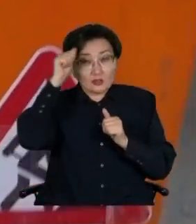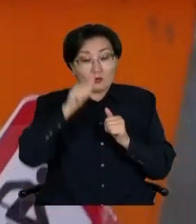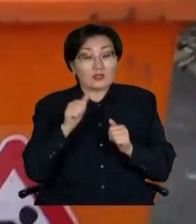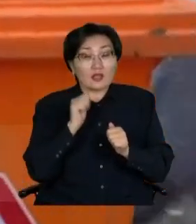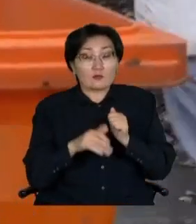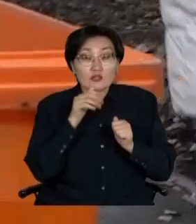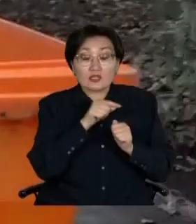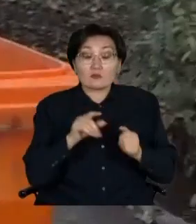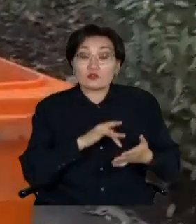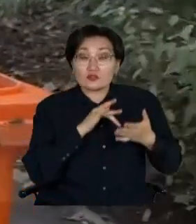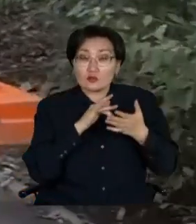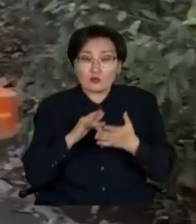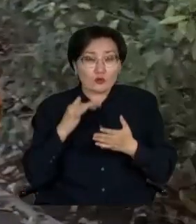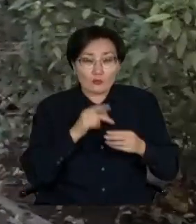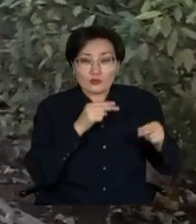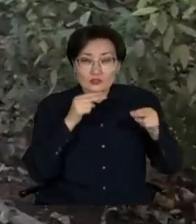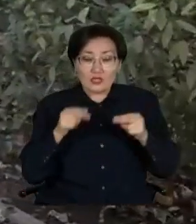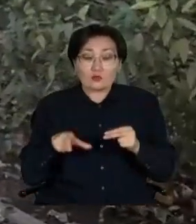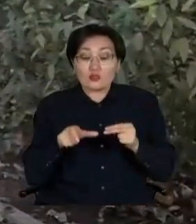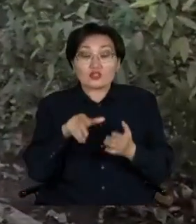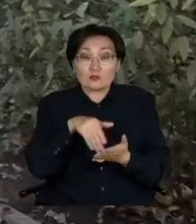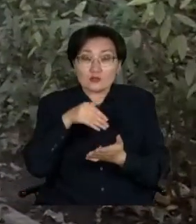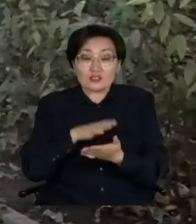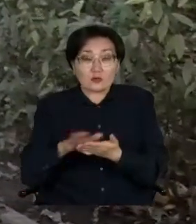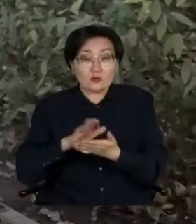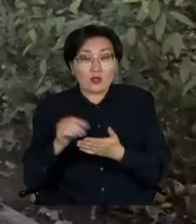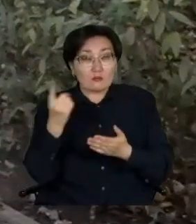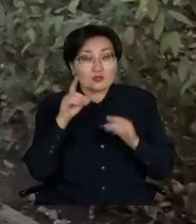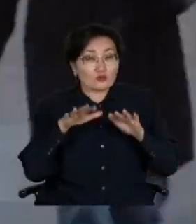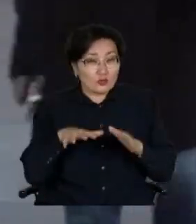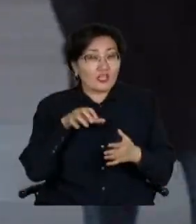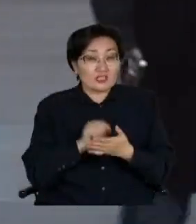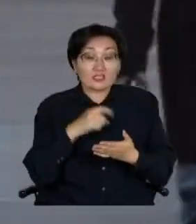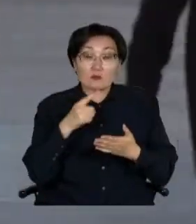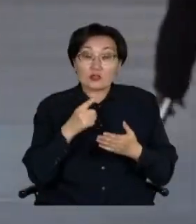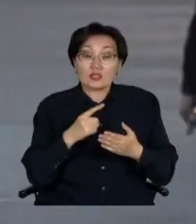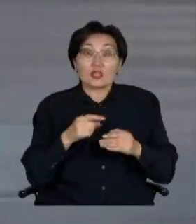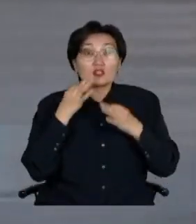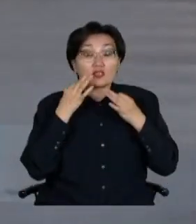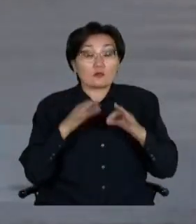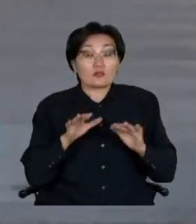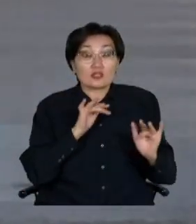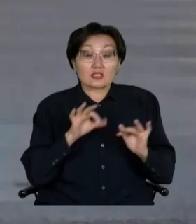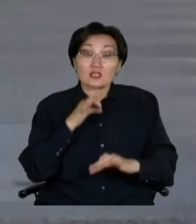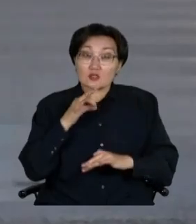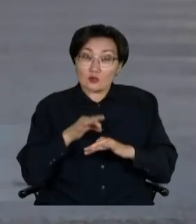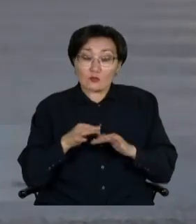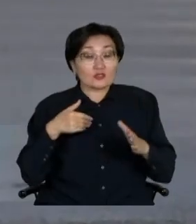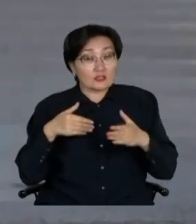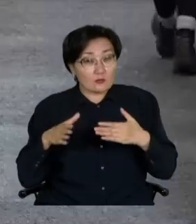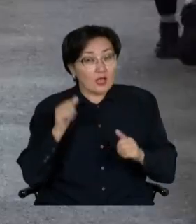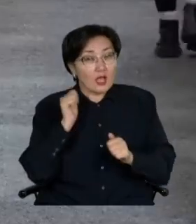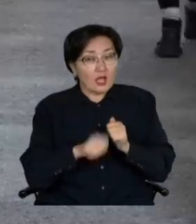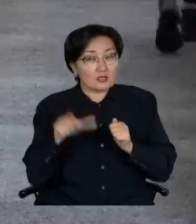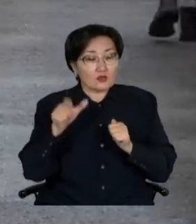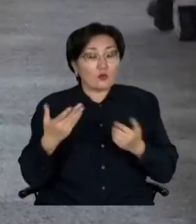мезгіл сайын туристердің ағылатынын айтып, жол тазалығы ылғи бірінші орында тұратынын жеткізді. Және кез келген іске жауап кершілікпен қарау